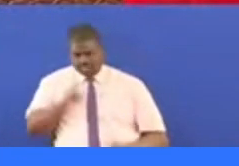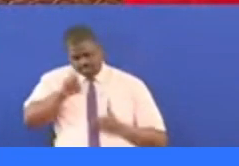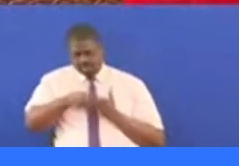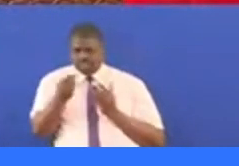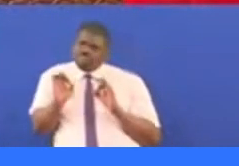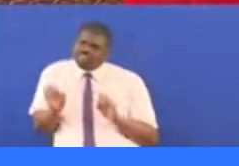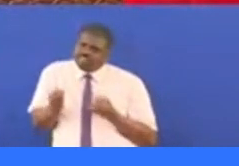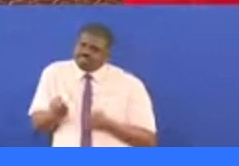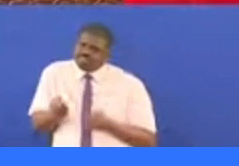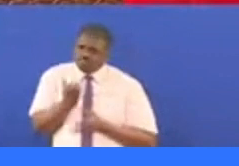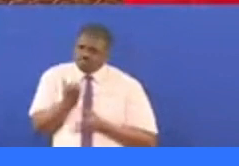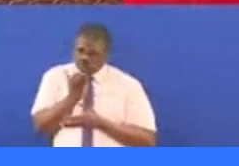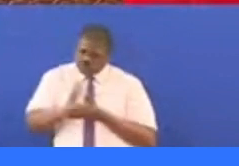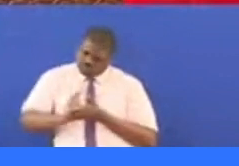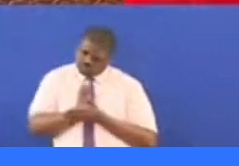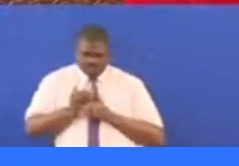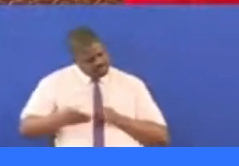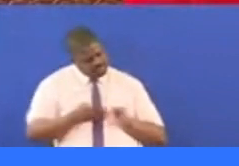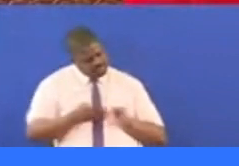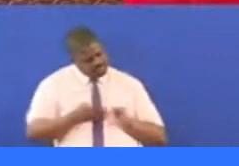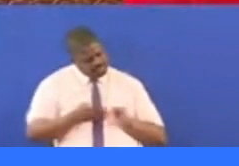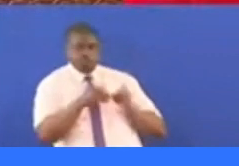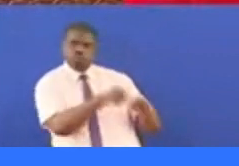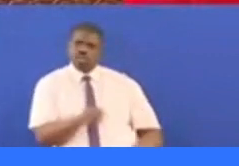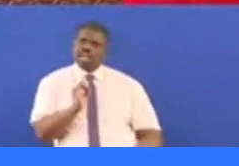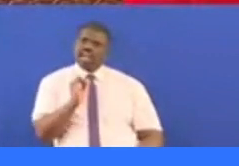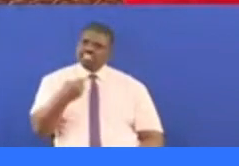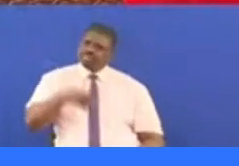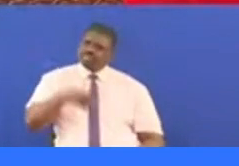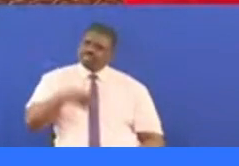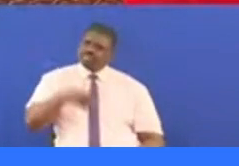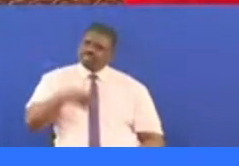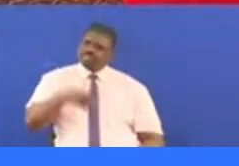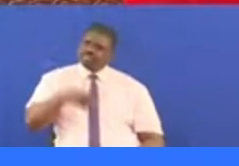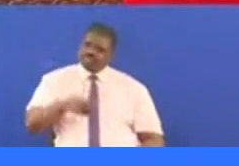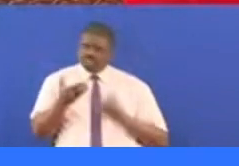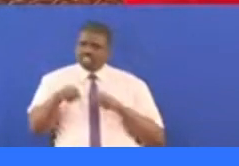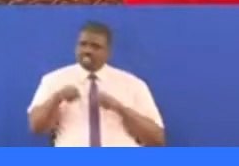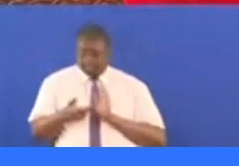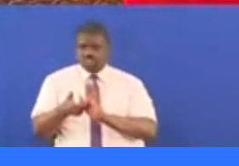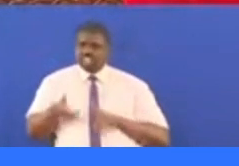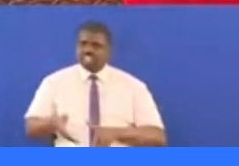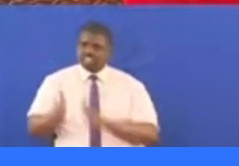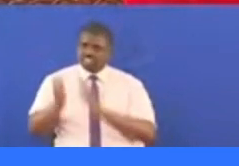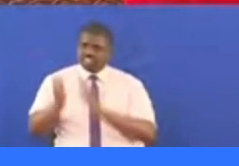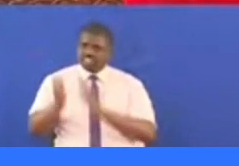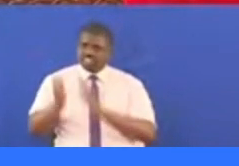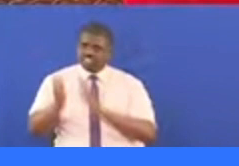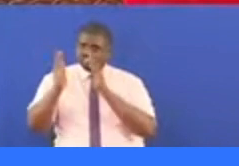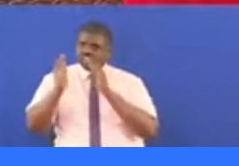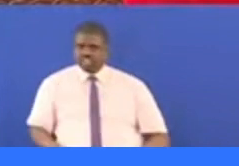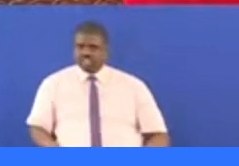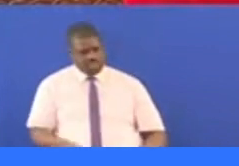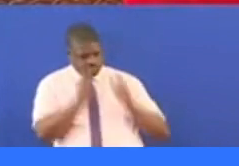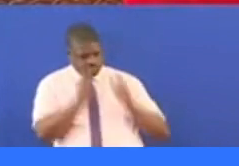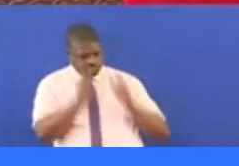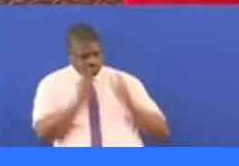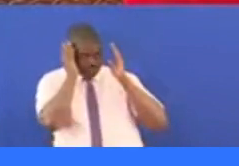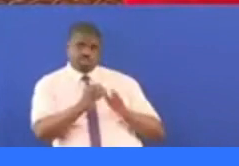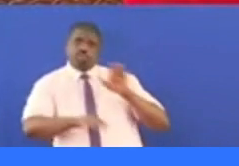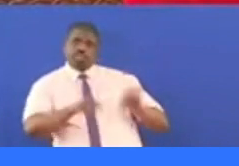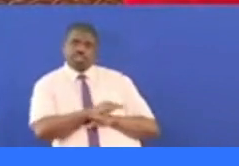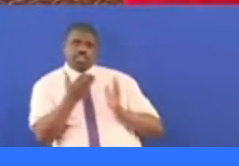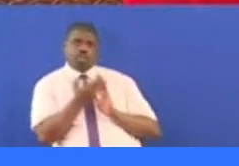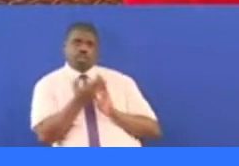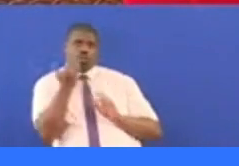mfumo huu ambao IGP wa sasa aliyepata nafasi juzi ameonyesha njia? Mheshimiwa na Mwenyekiti, naomba sana